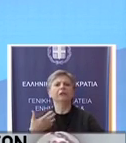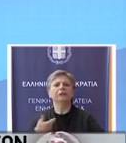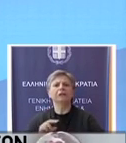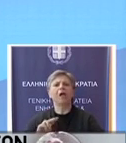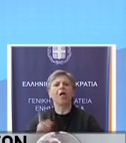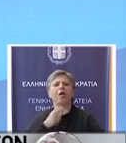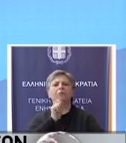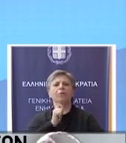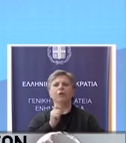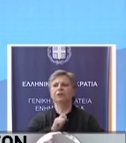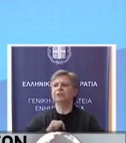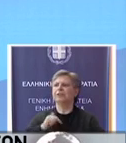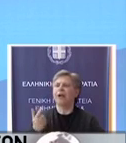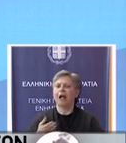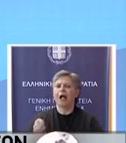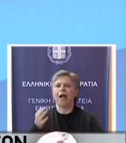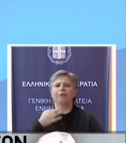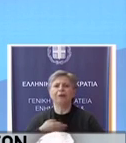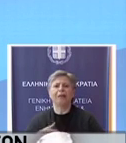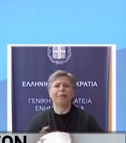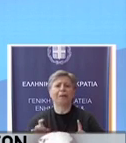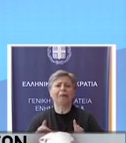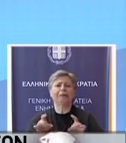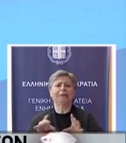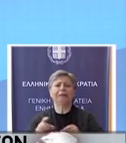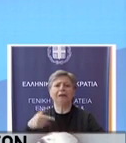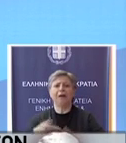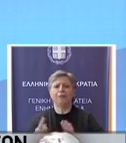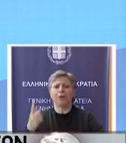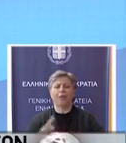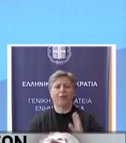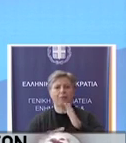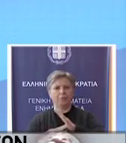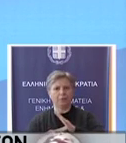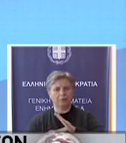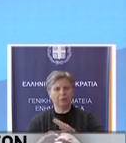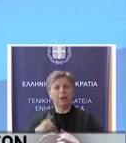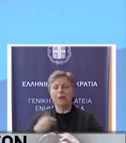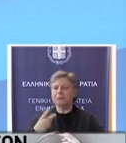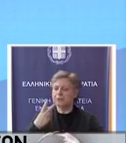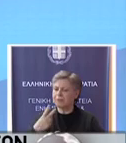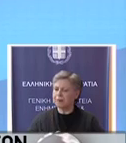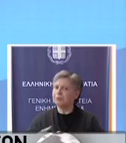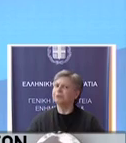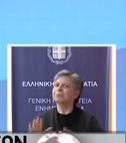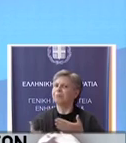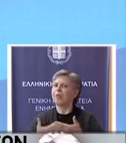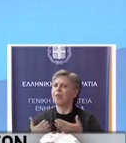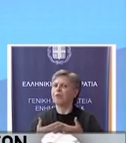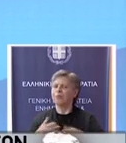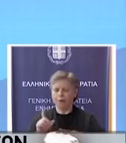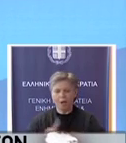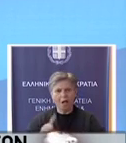σημασίας αυτής της επίσκεψης. Για άλλη μια φορά, η Νέα Δημοκρατία δεν προσφέρει καλές υπηρεσίες στην υπόθεση της εξόδου από την κρίση